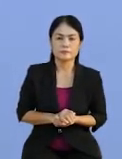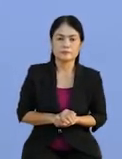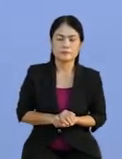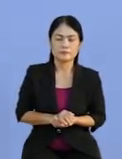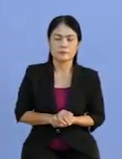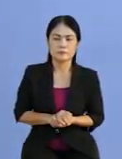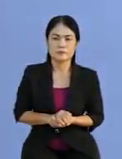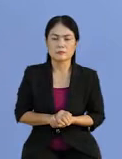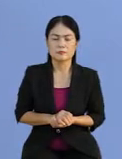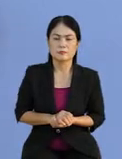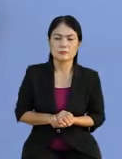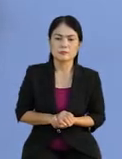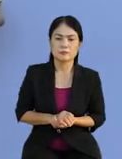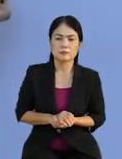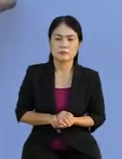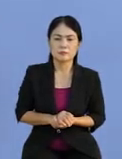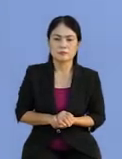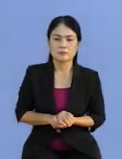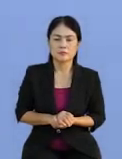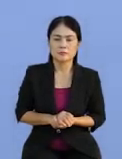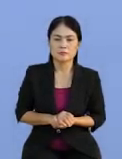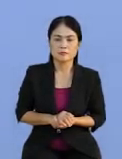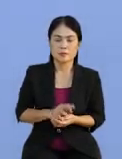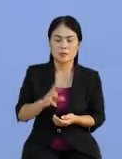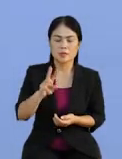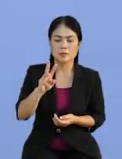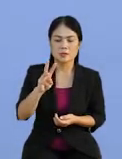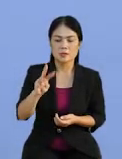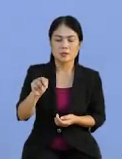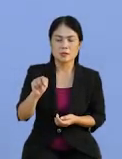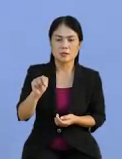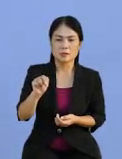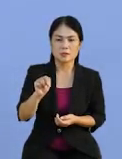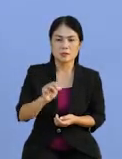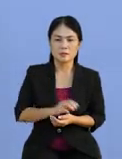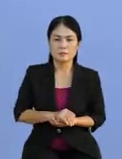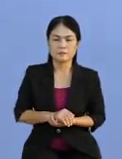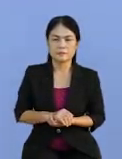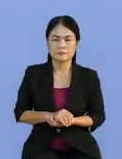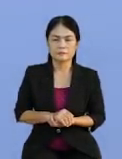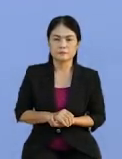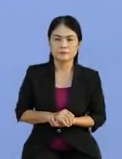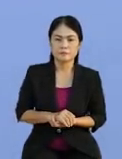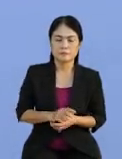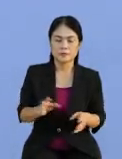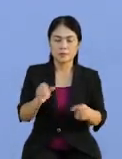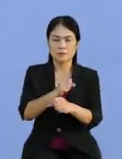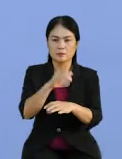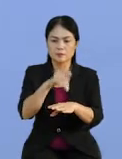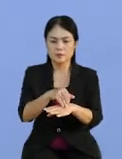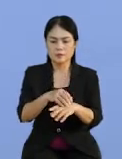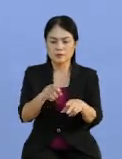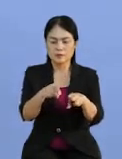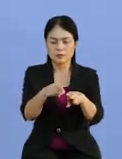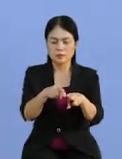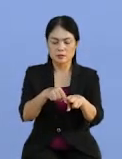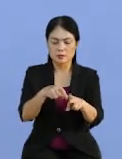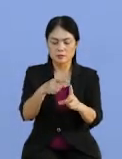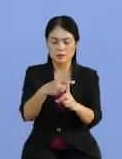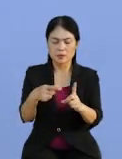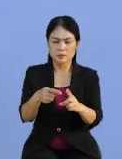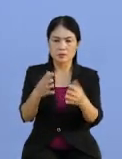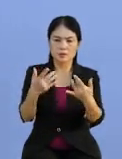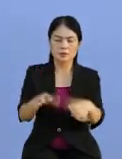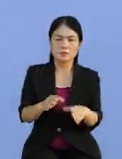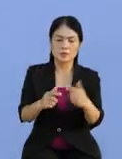chị an má bà chân dương bàn hà ở dương dương bàn tới lỡ ở cái lạp mà tọa bị hài chấm hiên tí